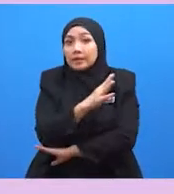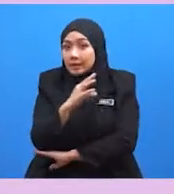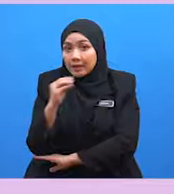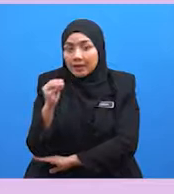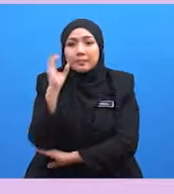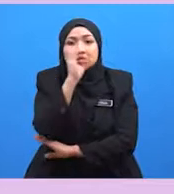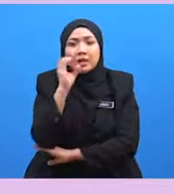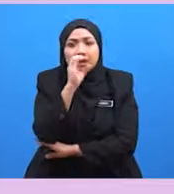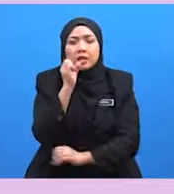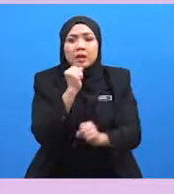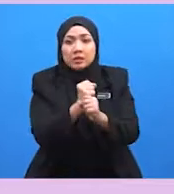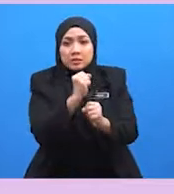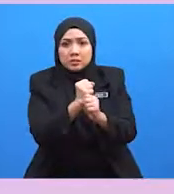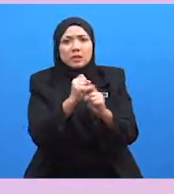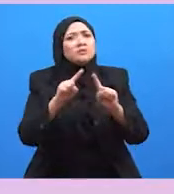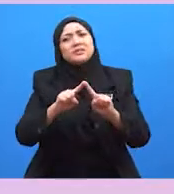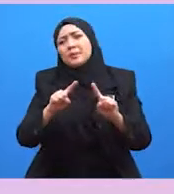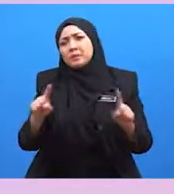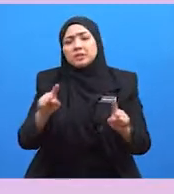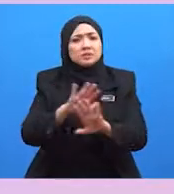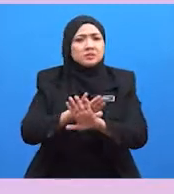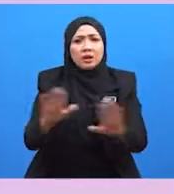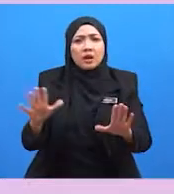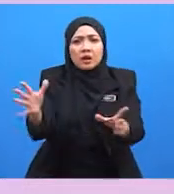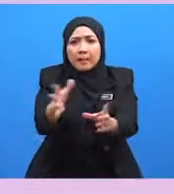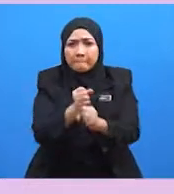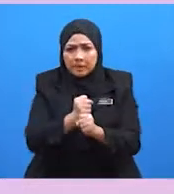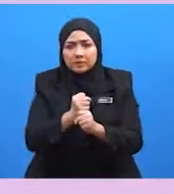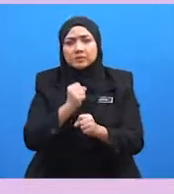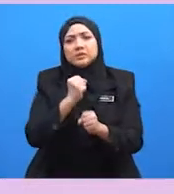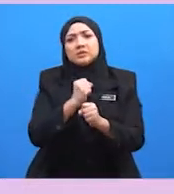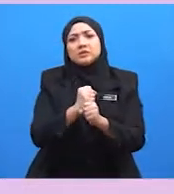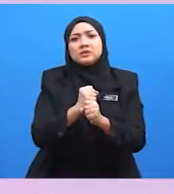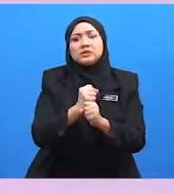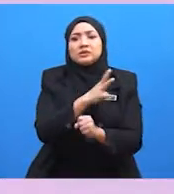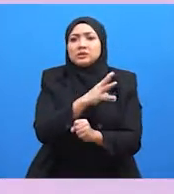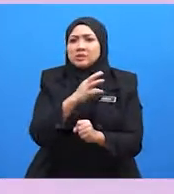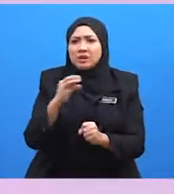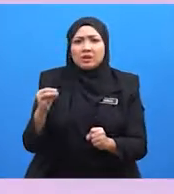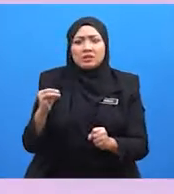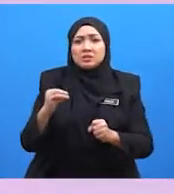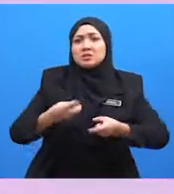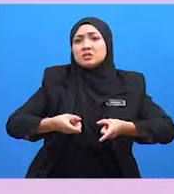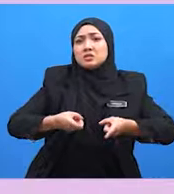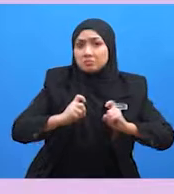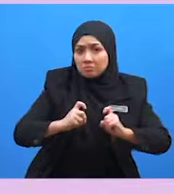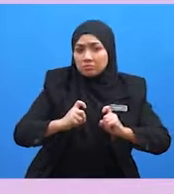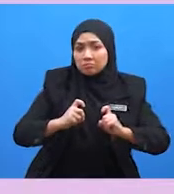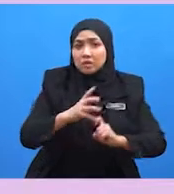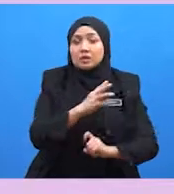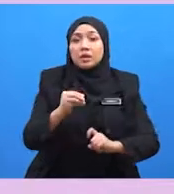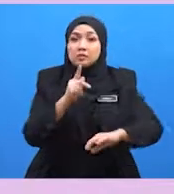mencari pekerjaan tetapi tidak mendapat pekerjaan serta-merta dan ketika